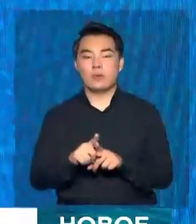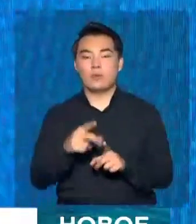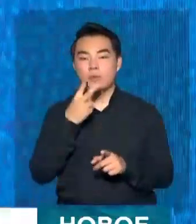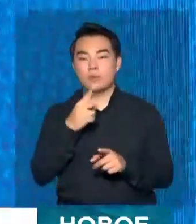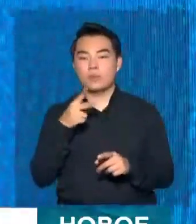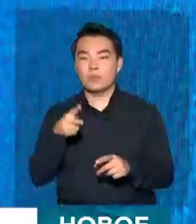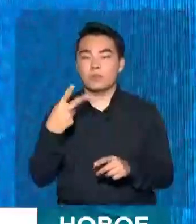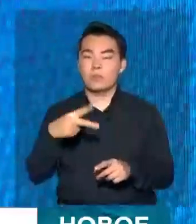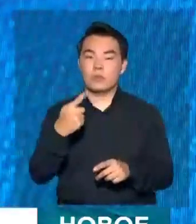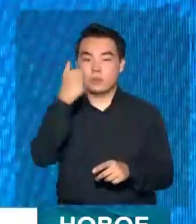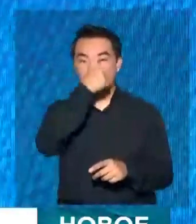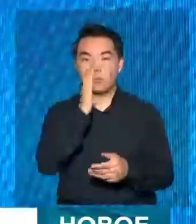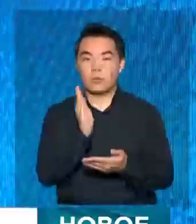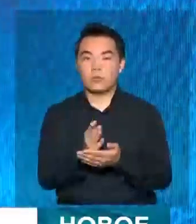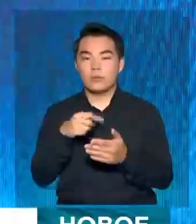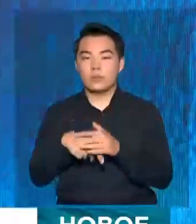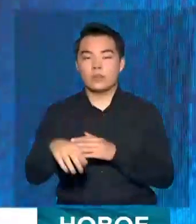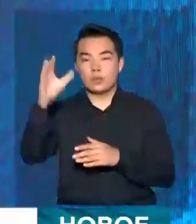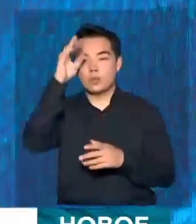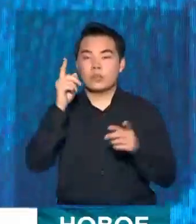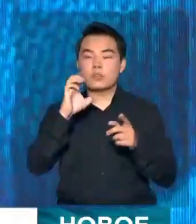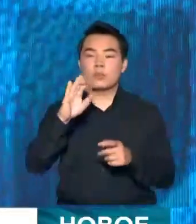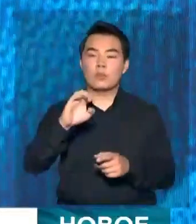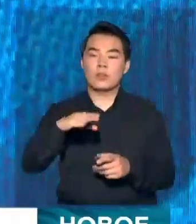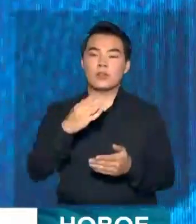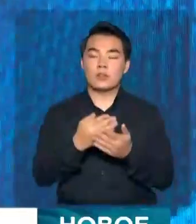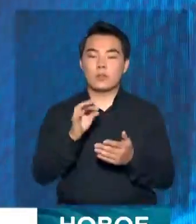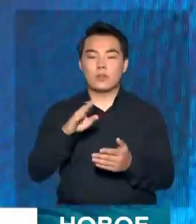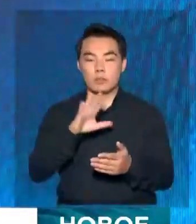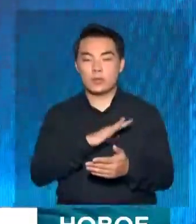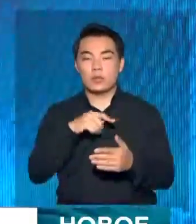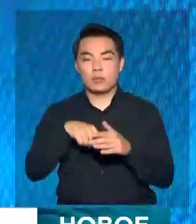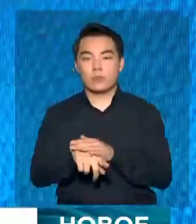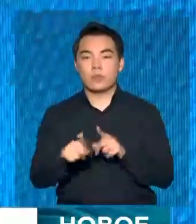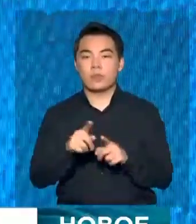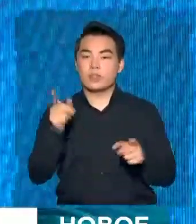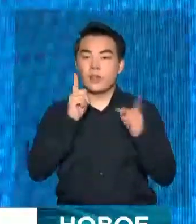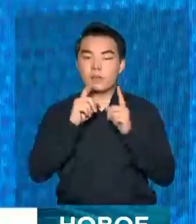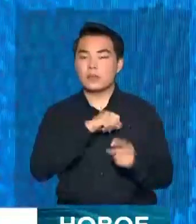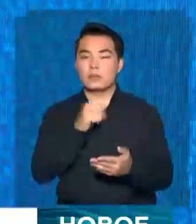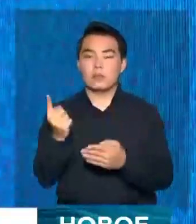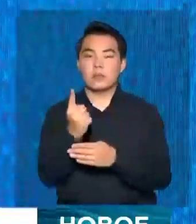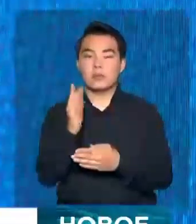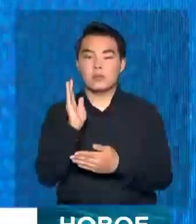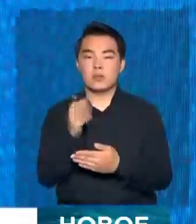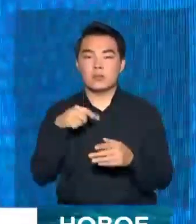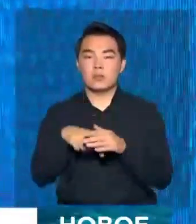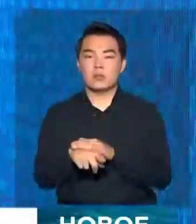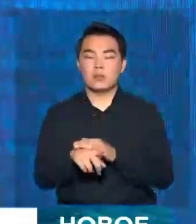существует с 2021 года, до этого был Тюркский совет, и данный саммит является первым уже в